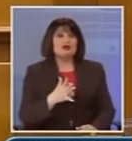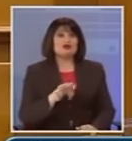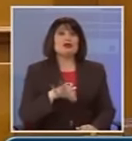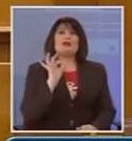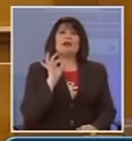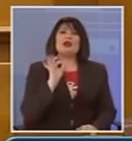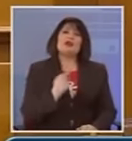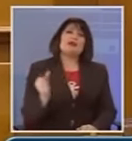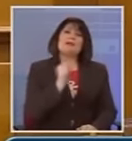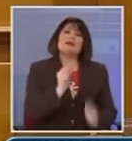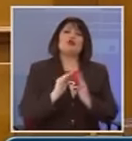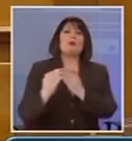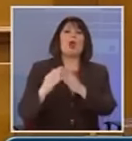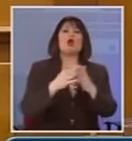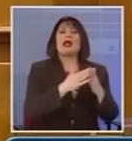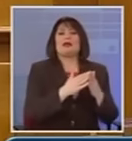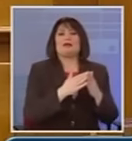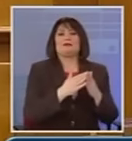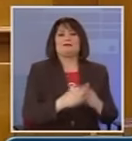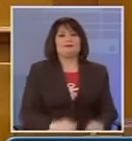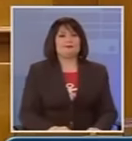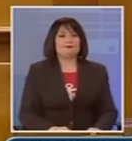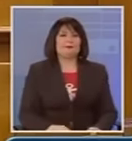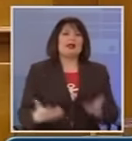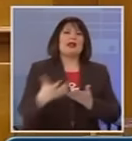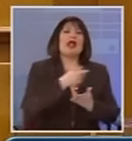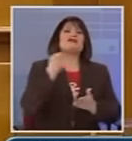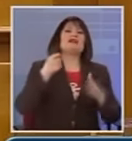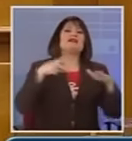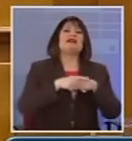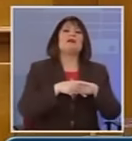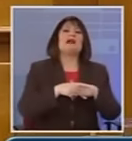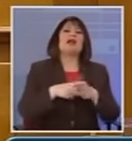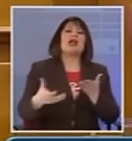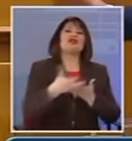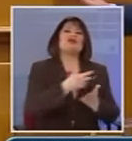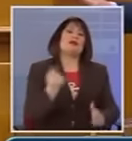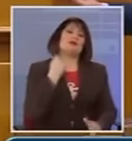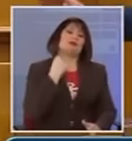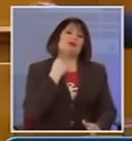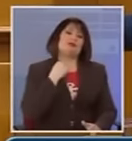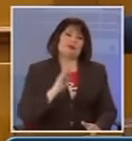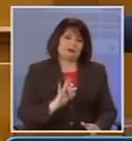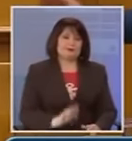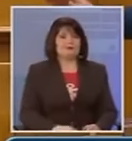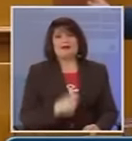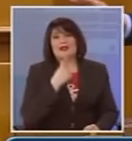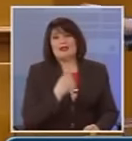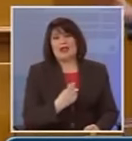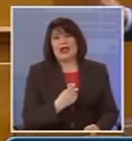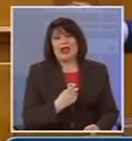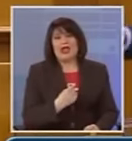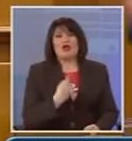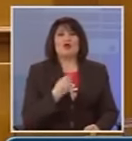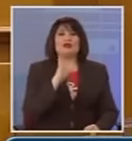με επιστροφή στα μπλοκάκια. Χώρια που θα χαθούν έσοδα για τα ασφαλιστικά ταμεία. Δεν λέω ότι θα εκλειφθεί ως κάζους μπέλι